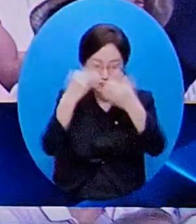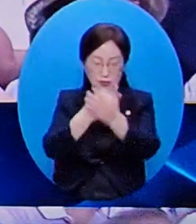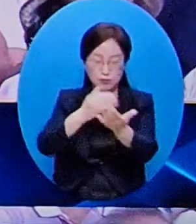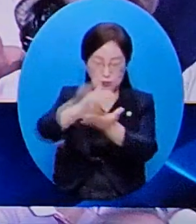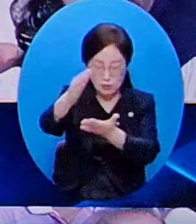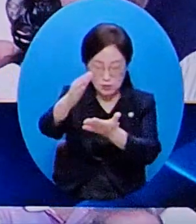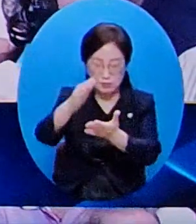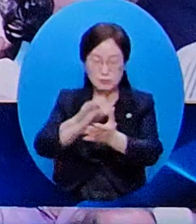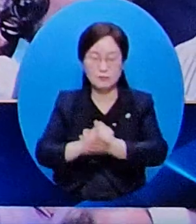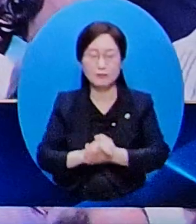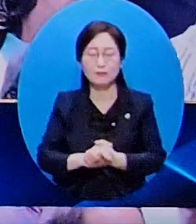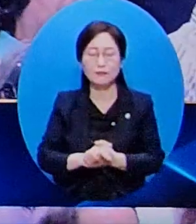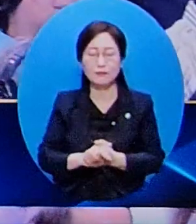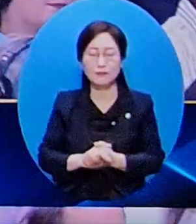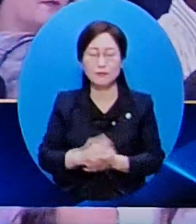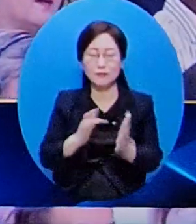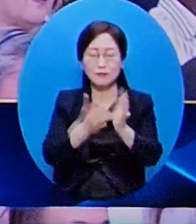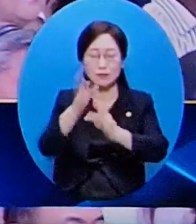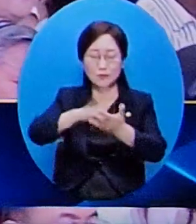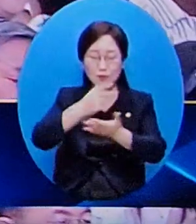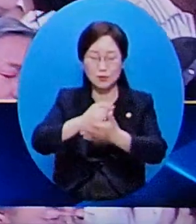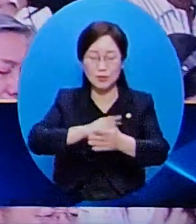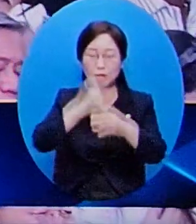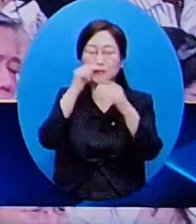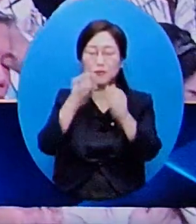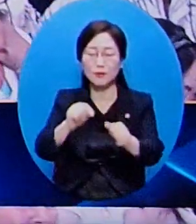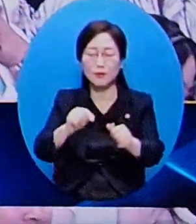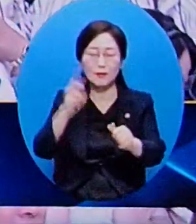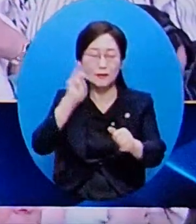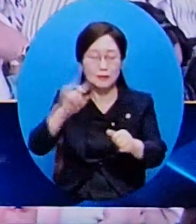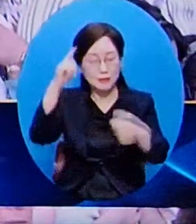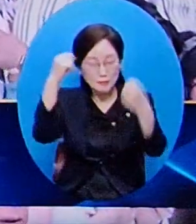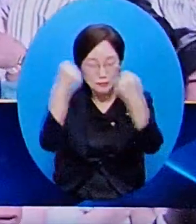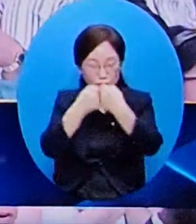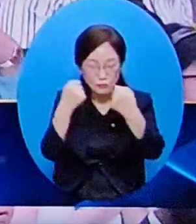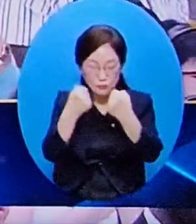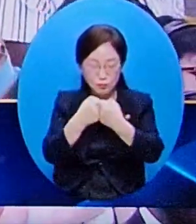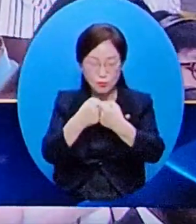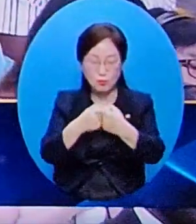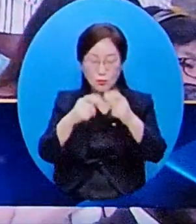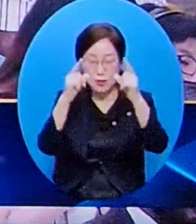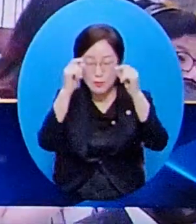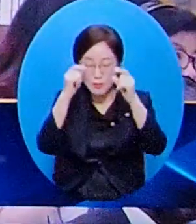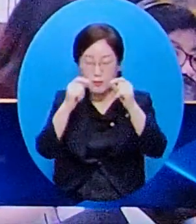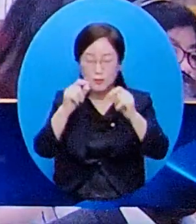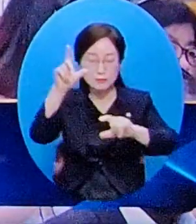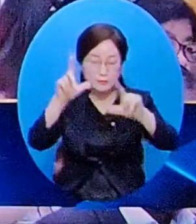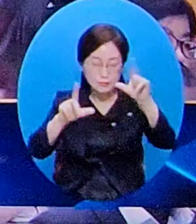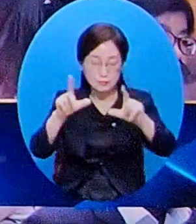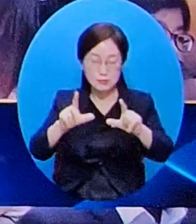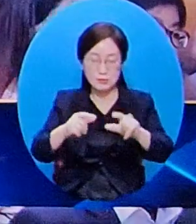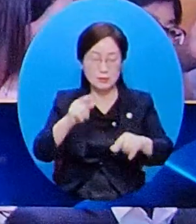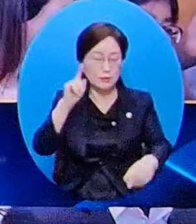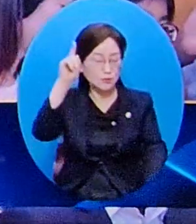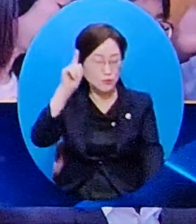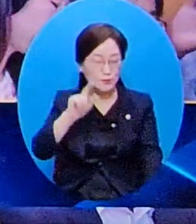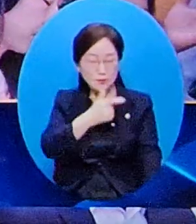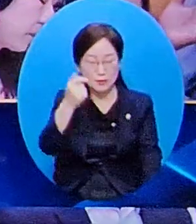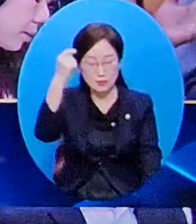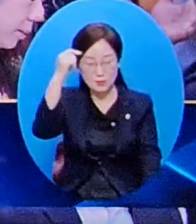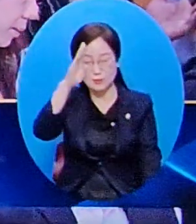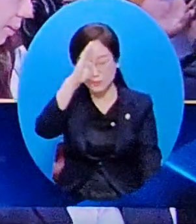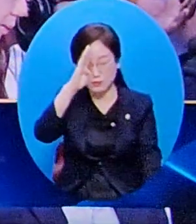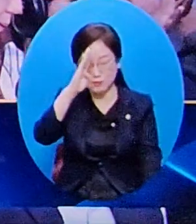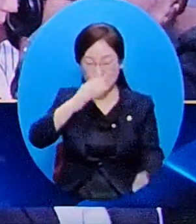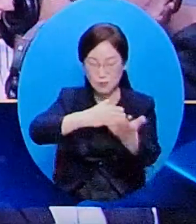물러갈지어다. 나사렛 예수 그리스도의 명하노니 심한 두통과 불면증 노이로제 각종